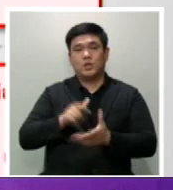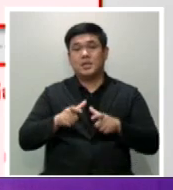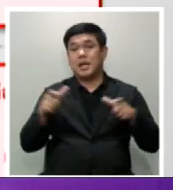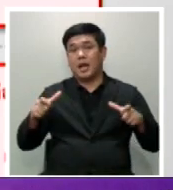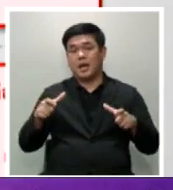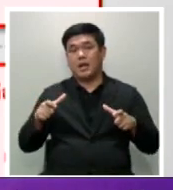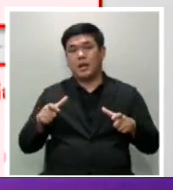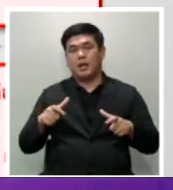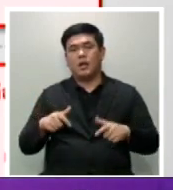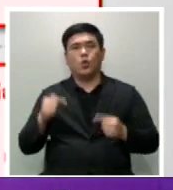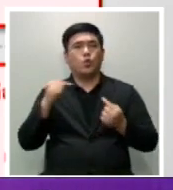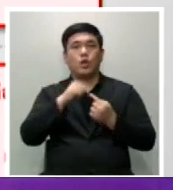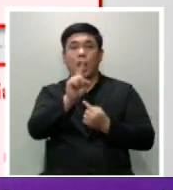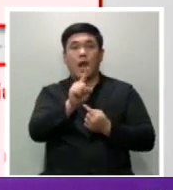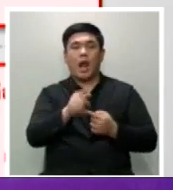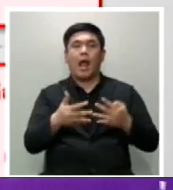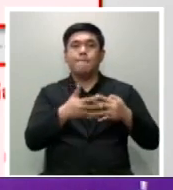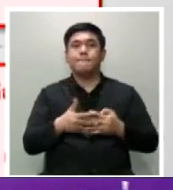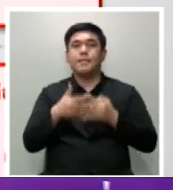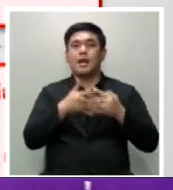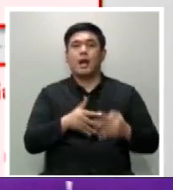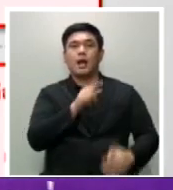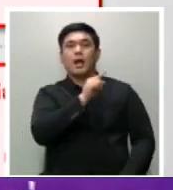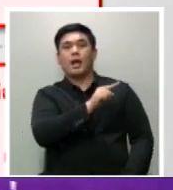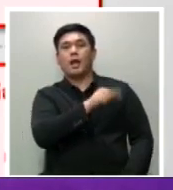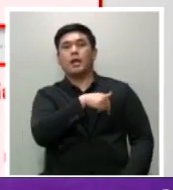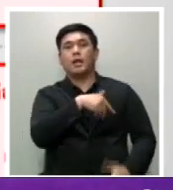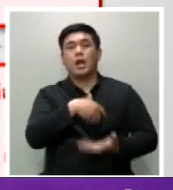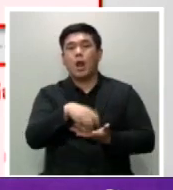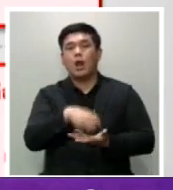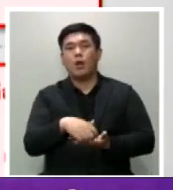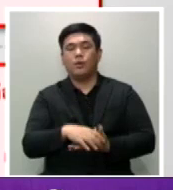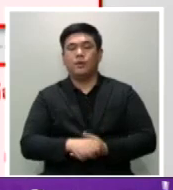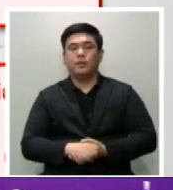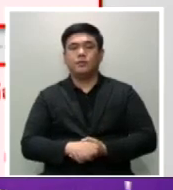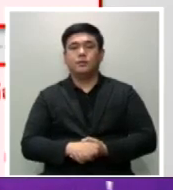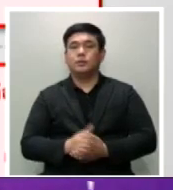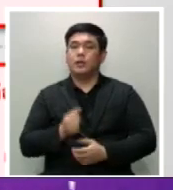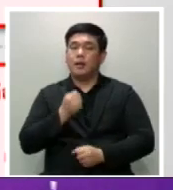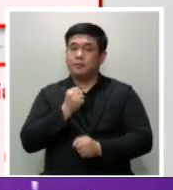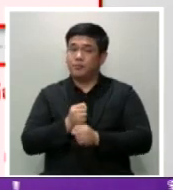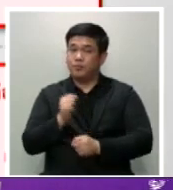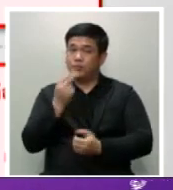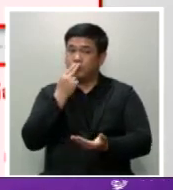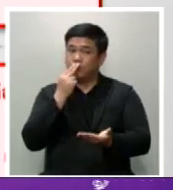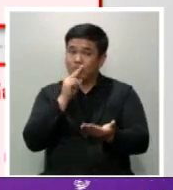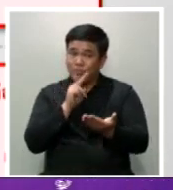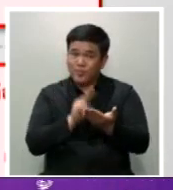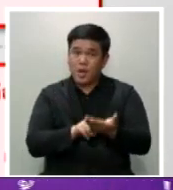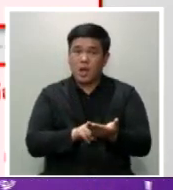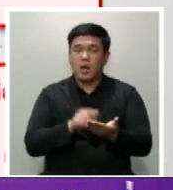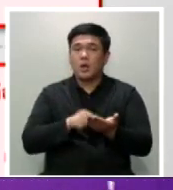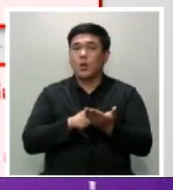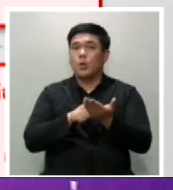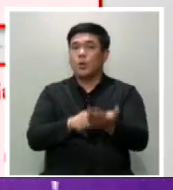ที่อเมริกาที่ท่านบอกเมื่อกี้เดลาแวร์อะไรเนี่ยทำจดหมายมาถึงหั